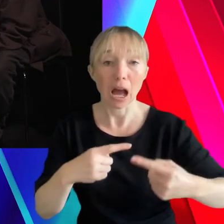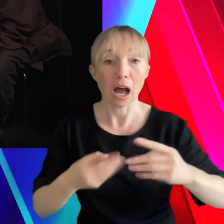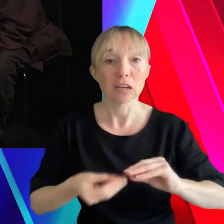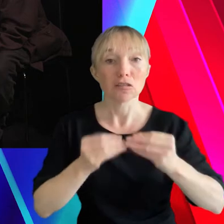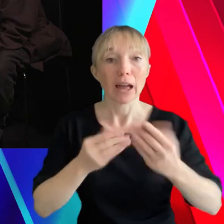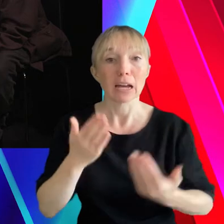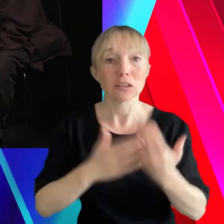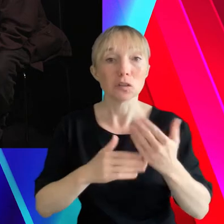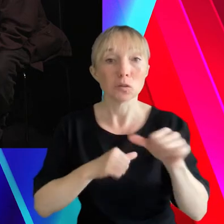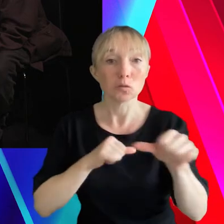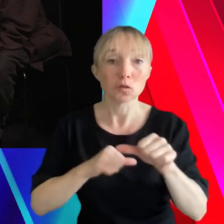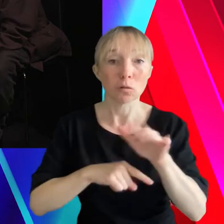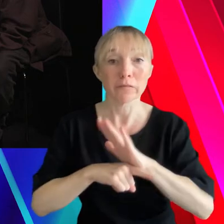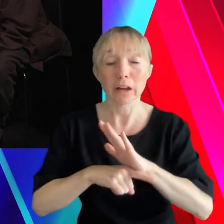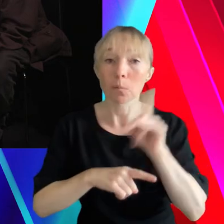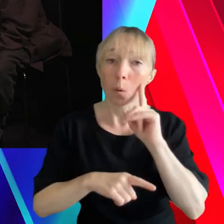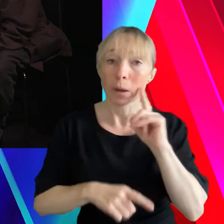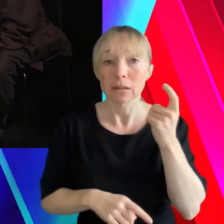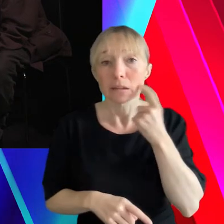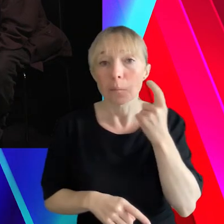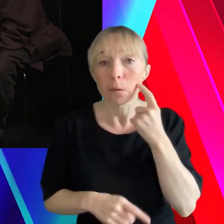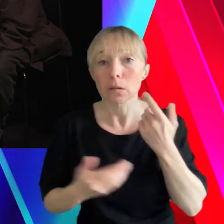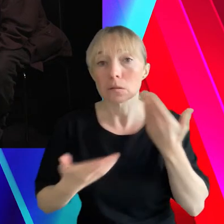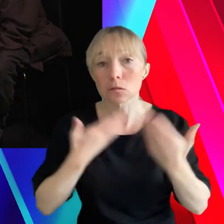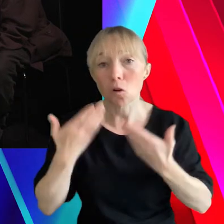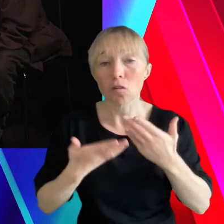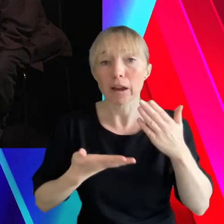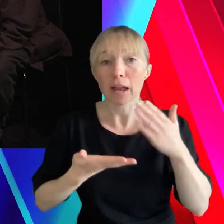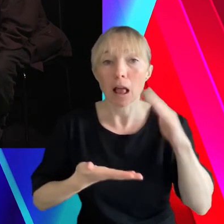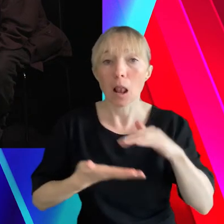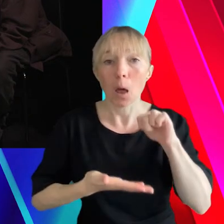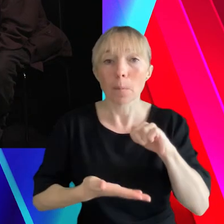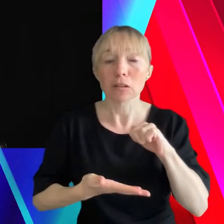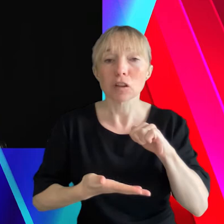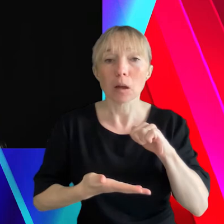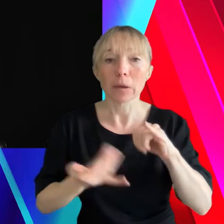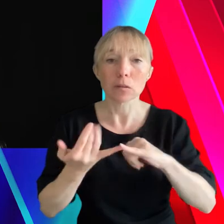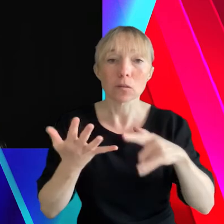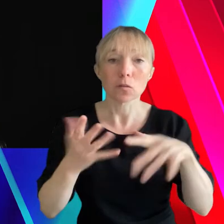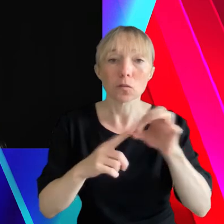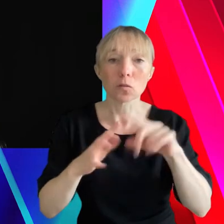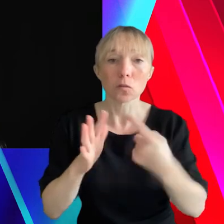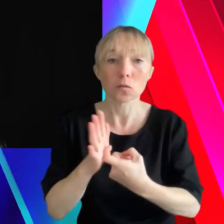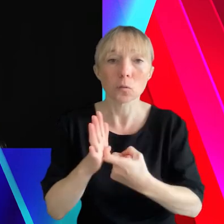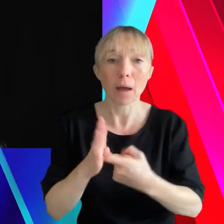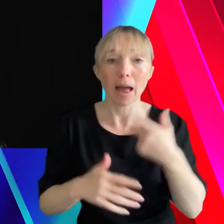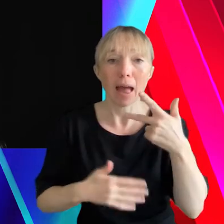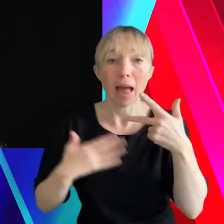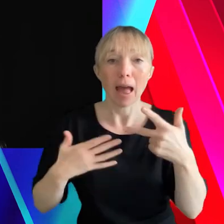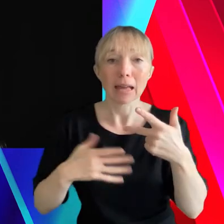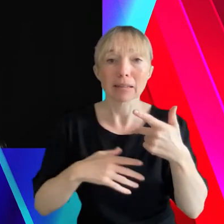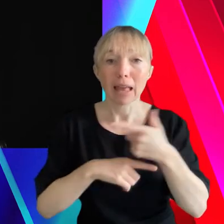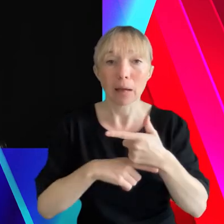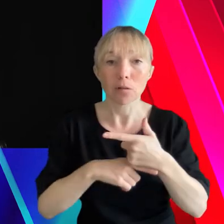new short film. It was always a very simple story with a very low budget with a Super 8 camera. و بعد رفتم دانشگاه